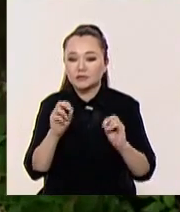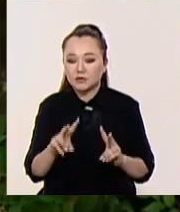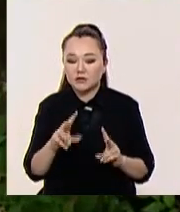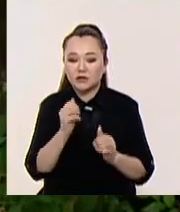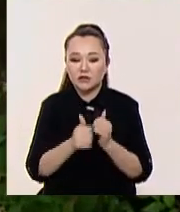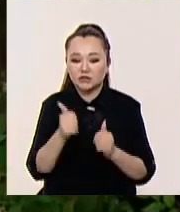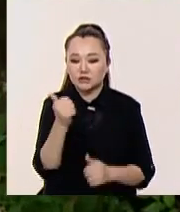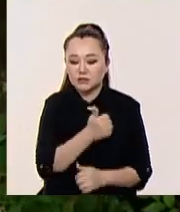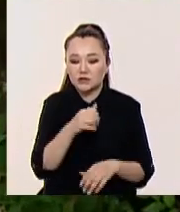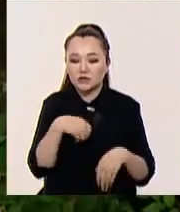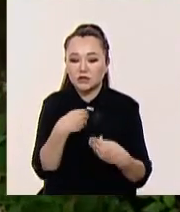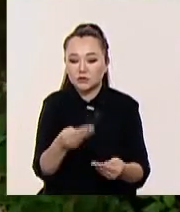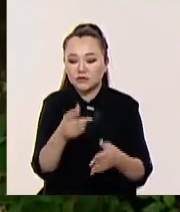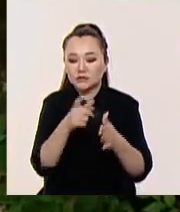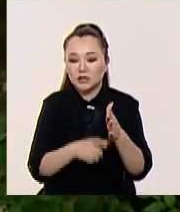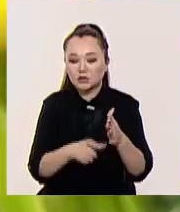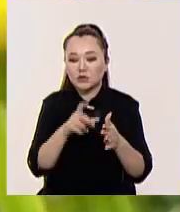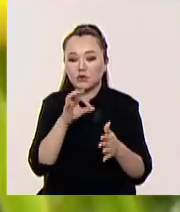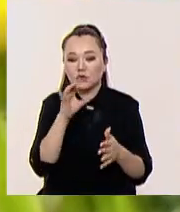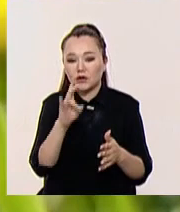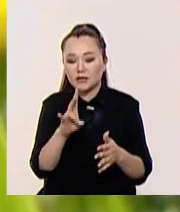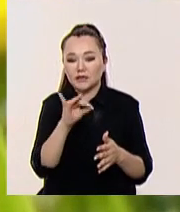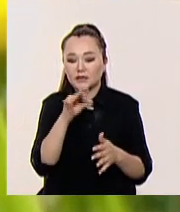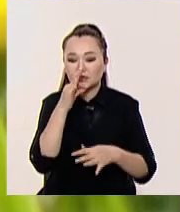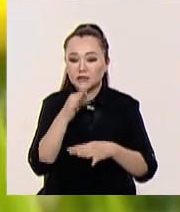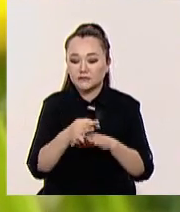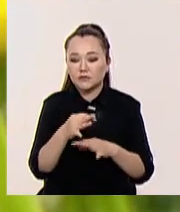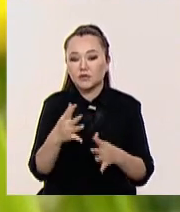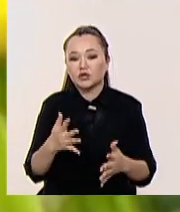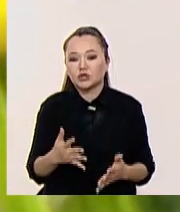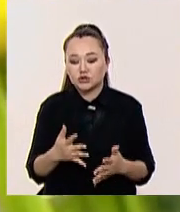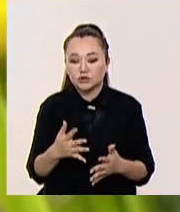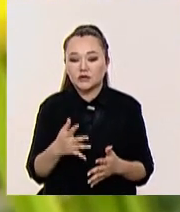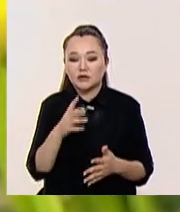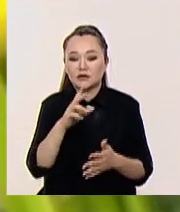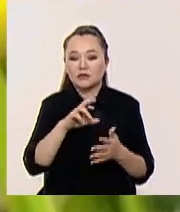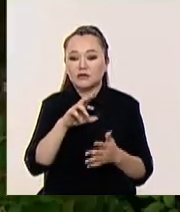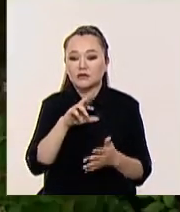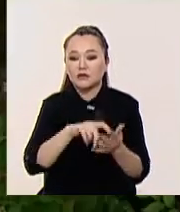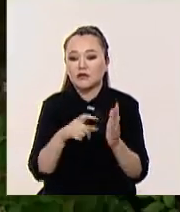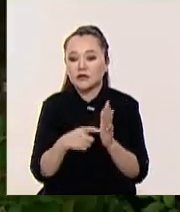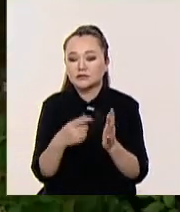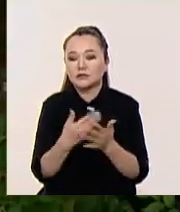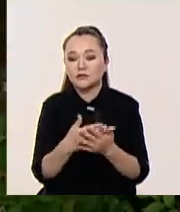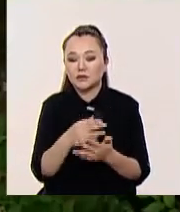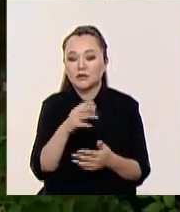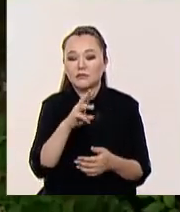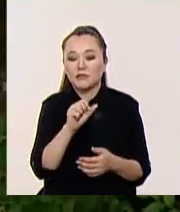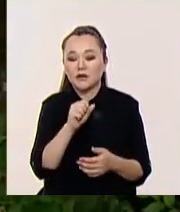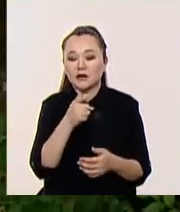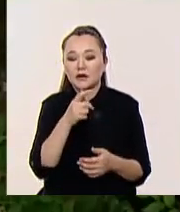Еженедельно даем заключение в директивные органы и указываем, конечно, класс. Например,